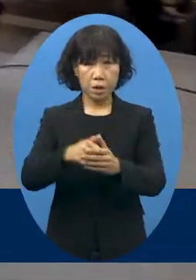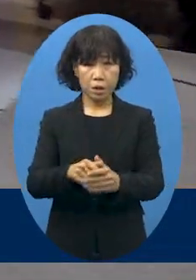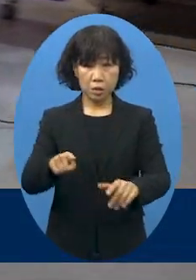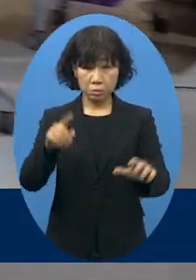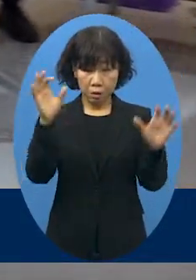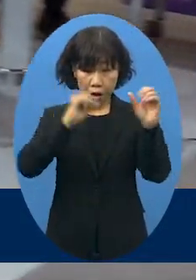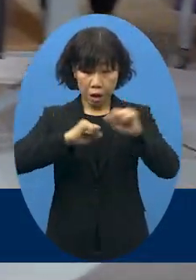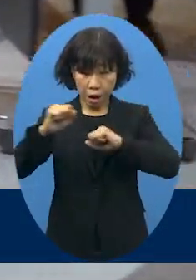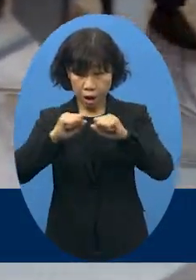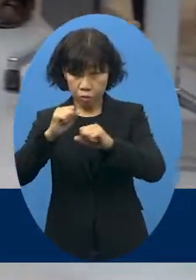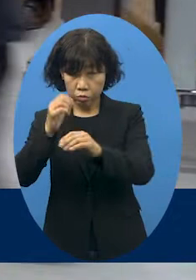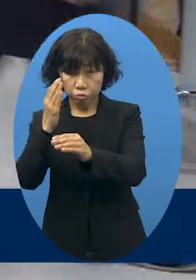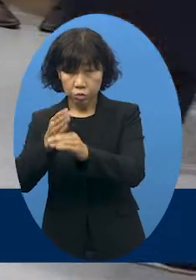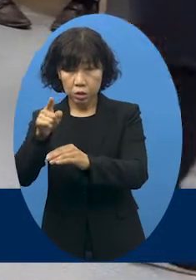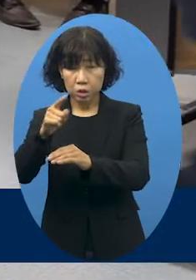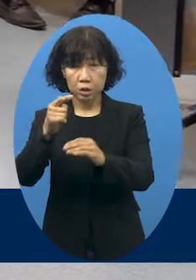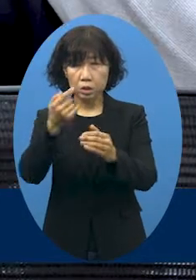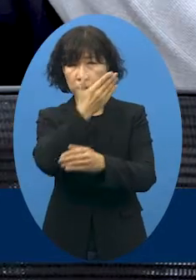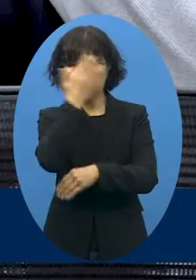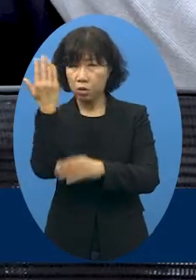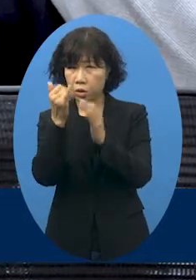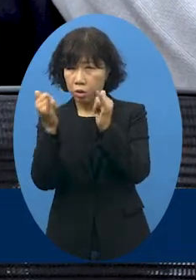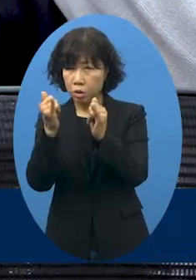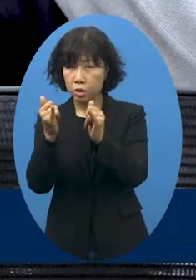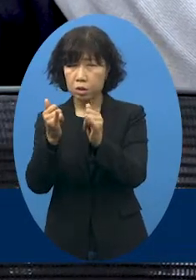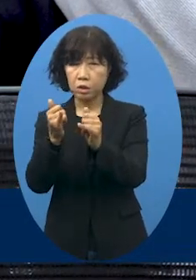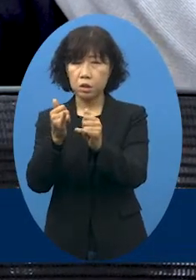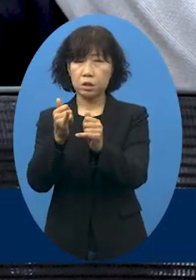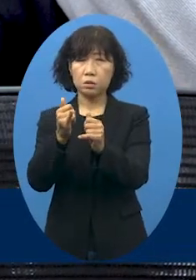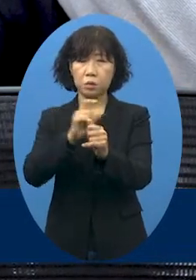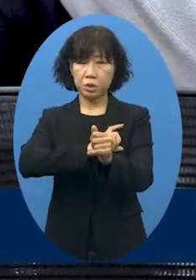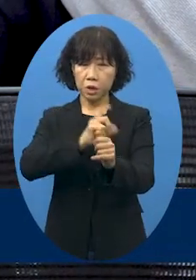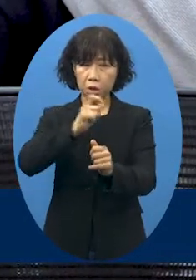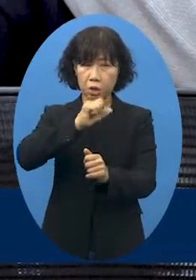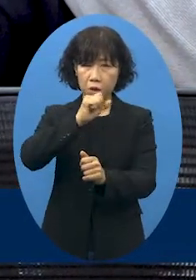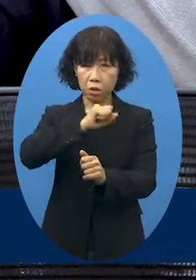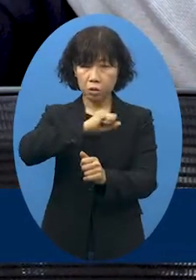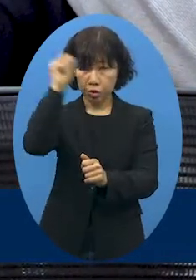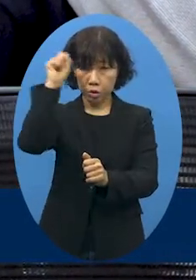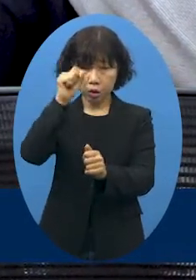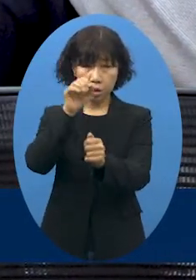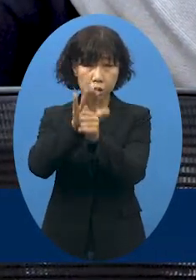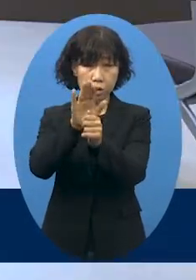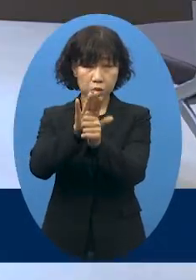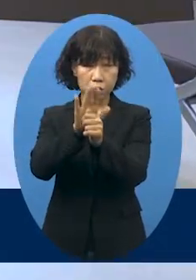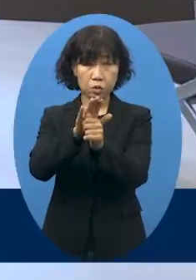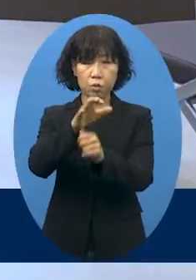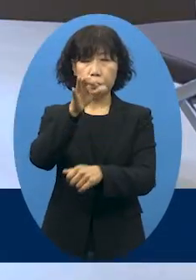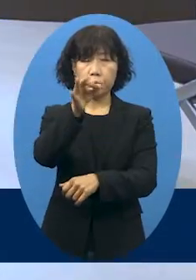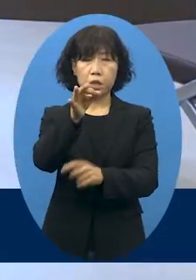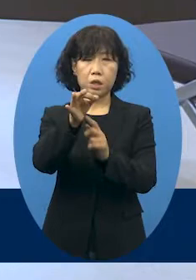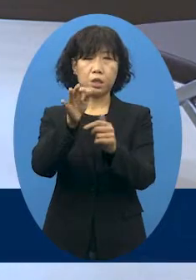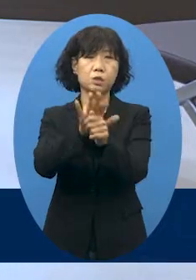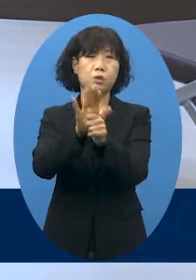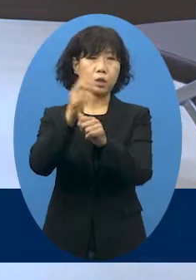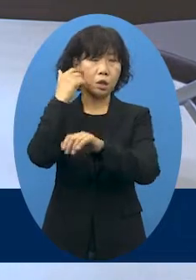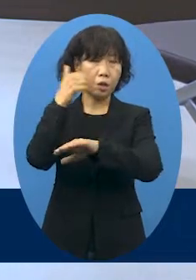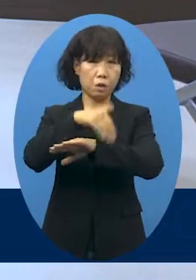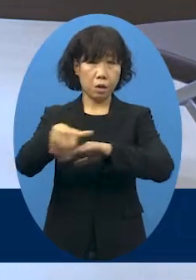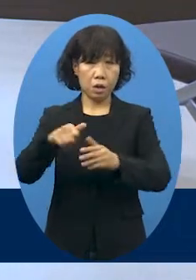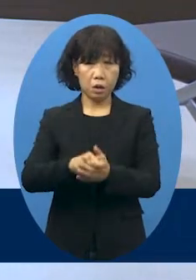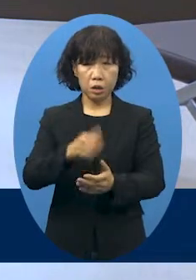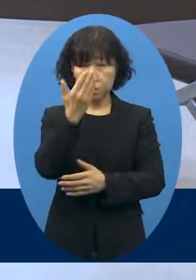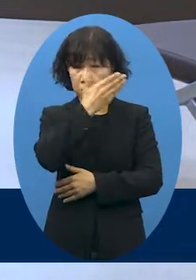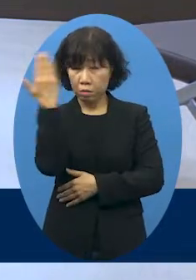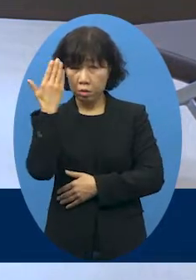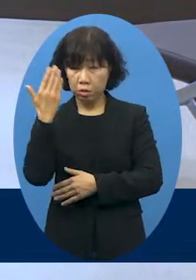군인 구직 활동을 하고 있는 청년을 지원하기 위해 청년취업 자격 취득 활동비 지원사업을 추진합니다